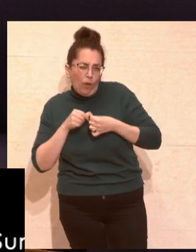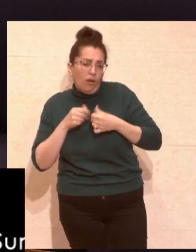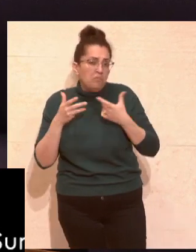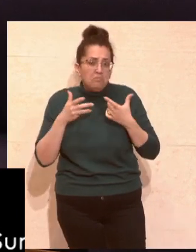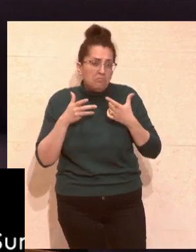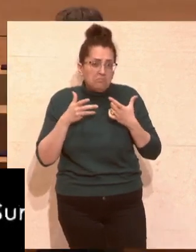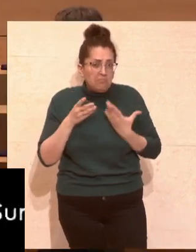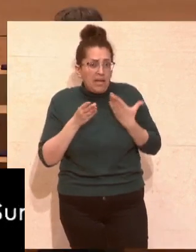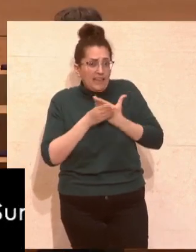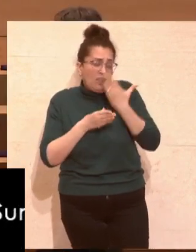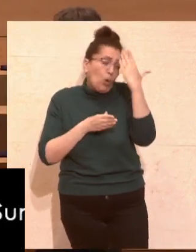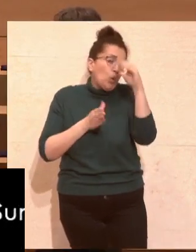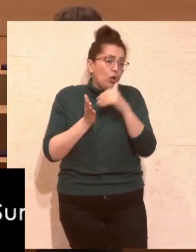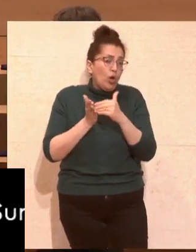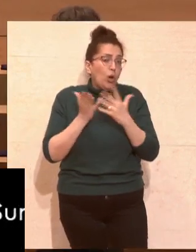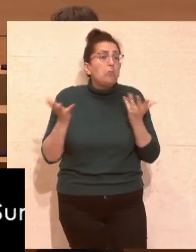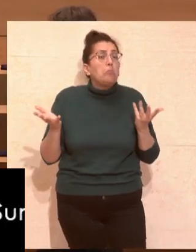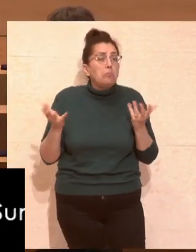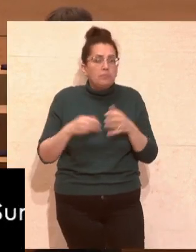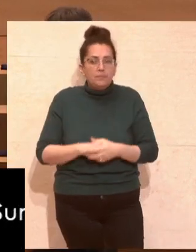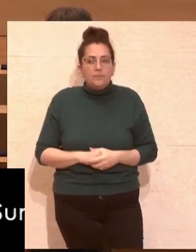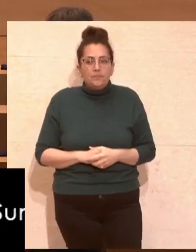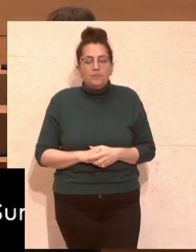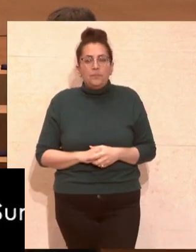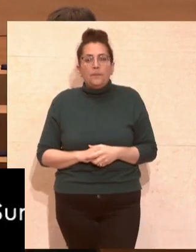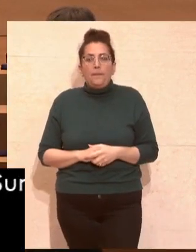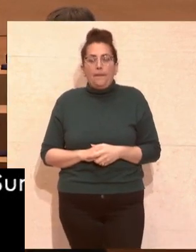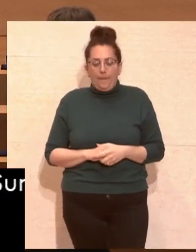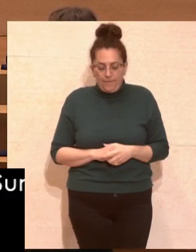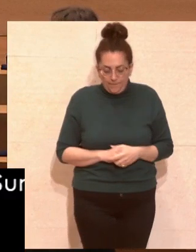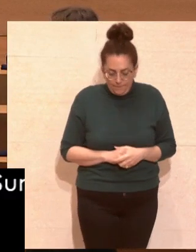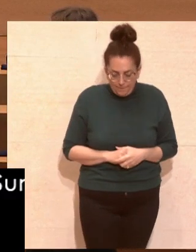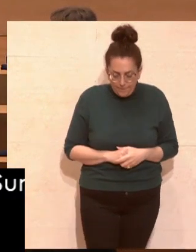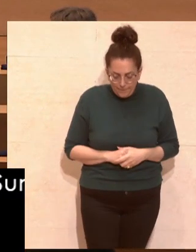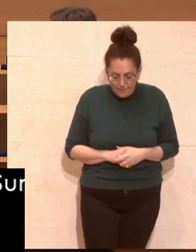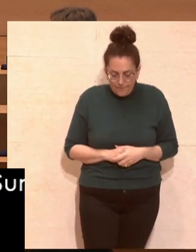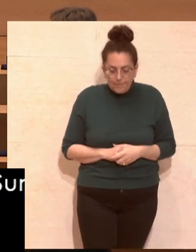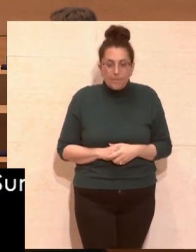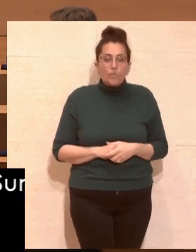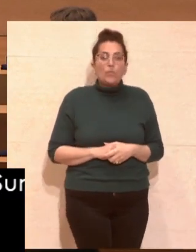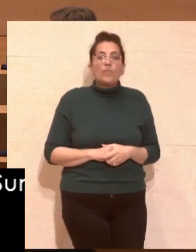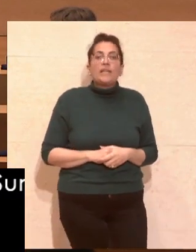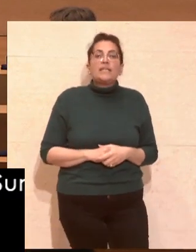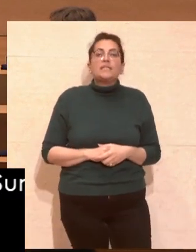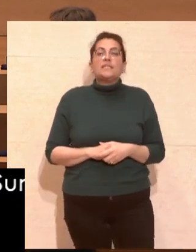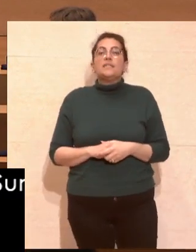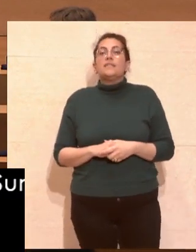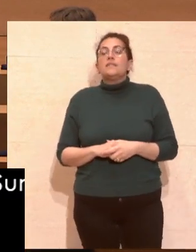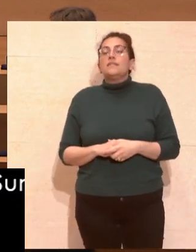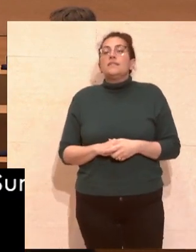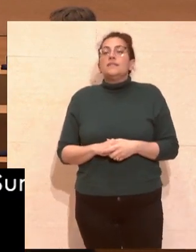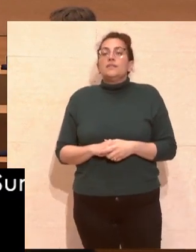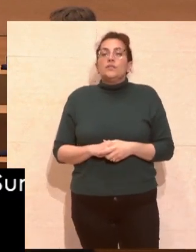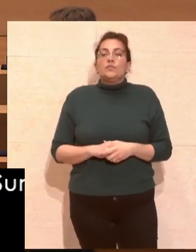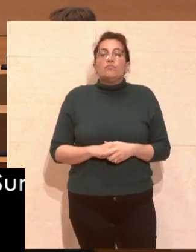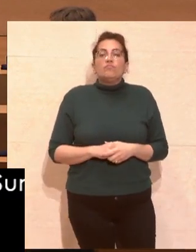jouer voilà. Tu veux, Evelyne? Moi, je peux peut-être y aller. Écoutez, c'est sûr que quand on